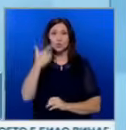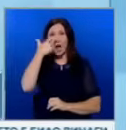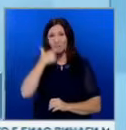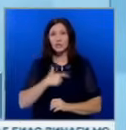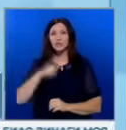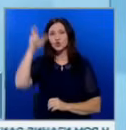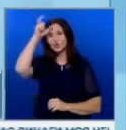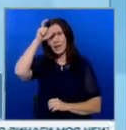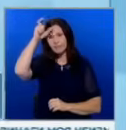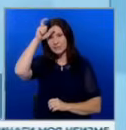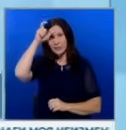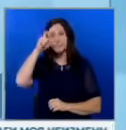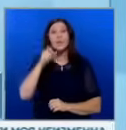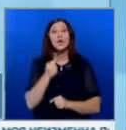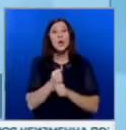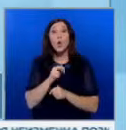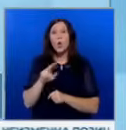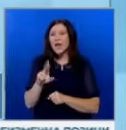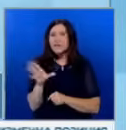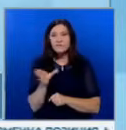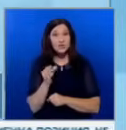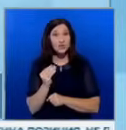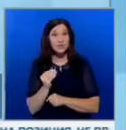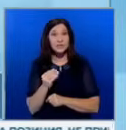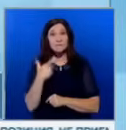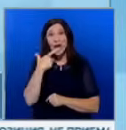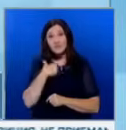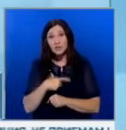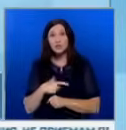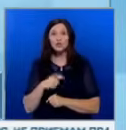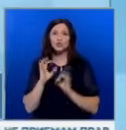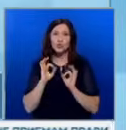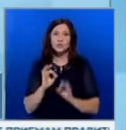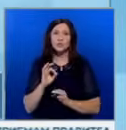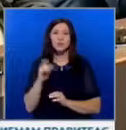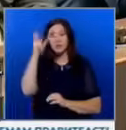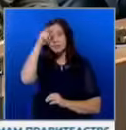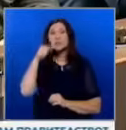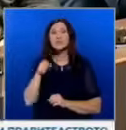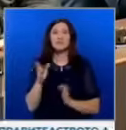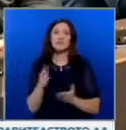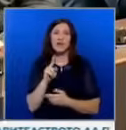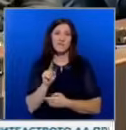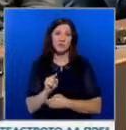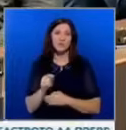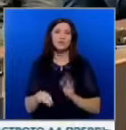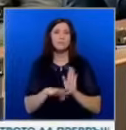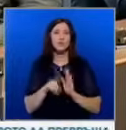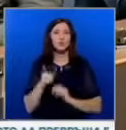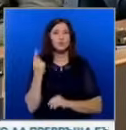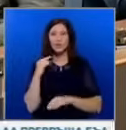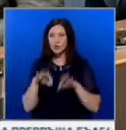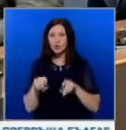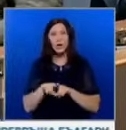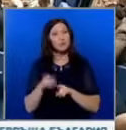ДПС. И колегите, всички сме с автентичното, истинското ДПС. Затова става въпрос. Депутатите, които вчера гласуваха,